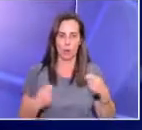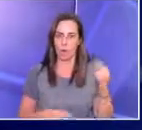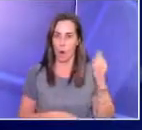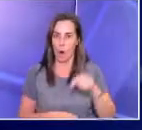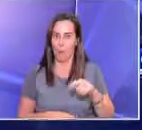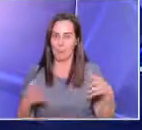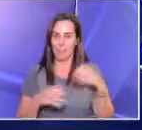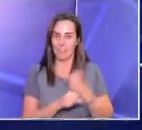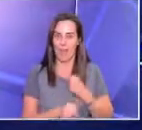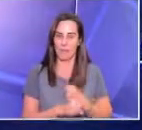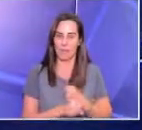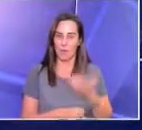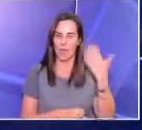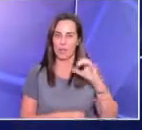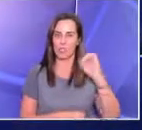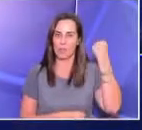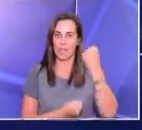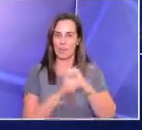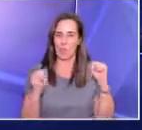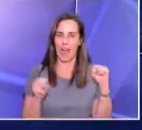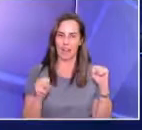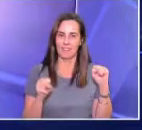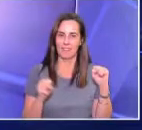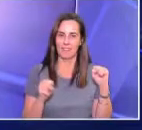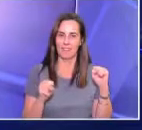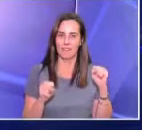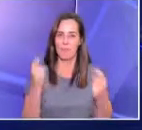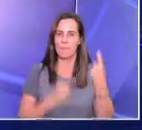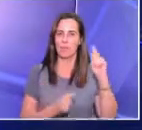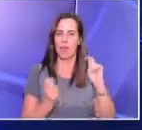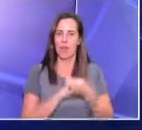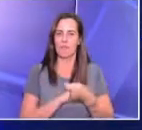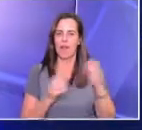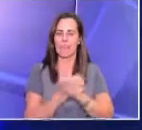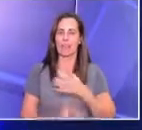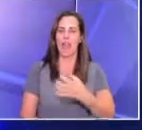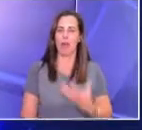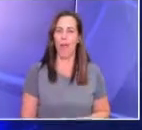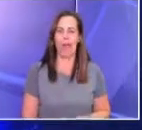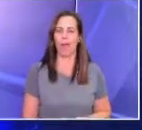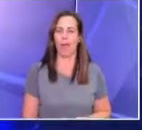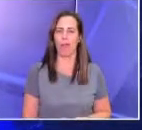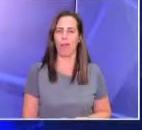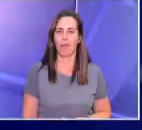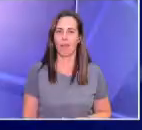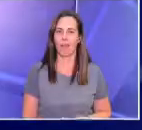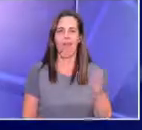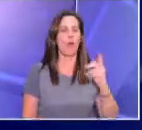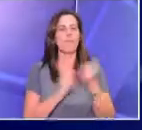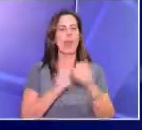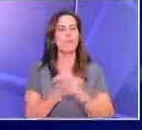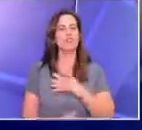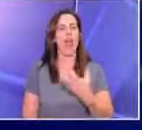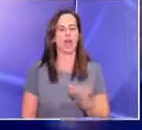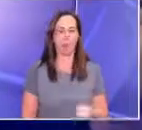בא מפלגת העבודה, הוא היה סוציאל דמוקרט. פתאום הוא נהיה חבר של טייקונים. האמת היא כן, הוא בא עם חזון. איך הוא נהיה חבר